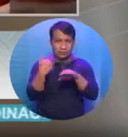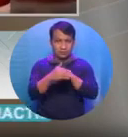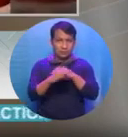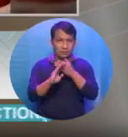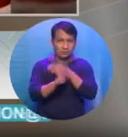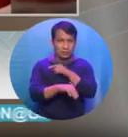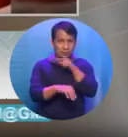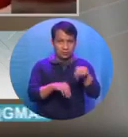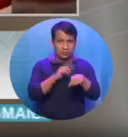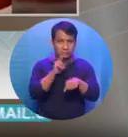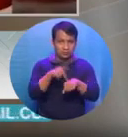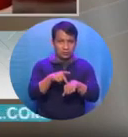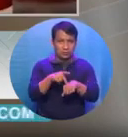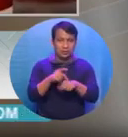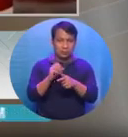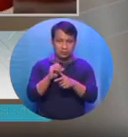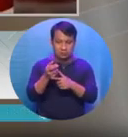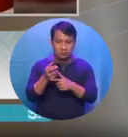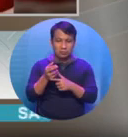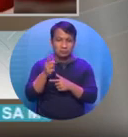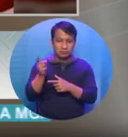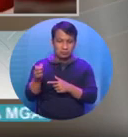ng Pilipinas. Or, better,